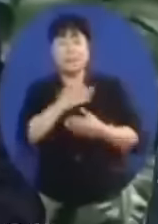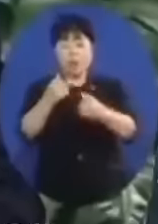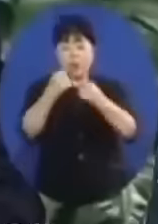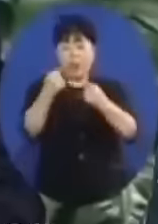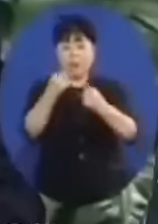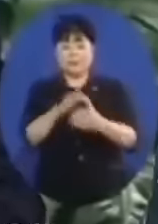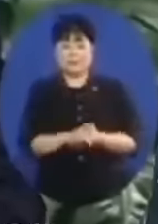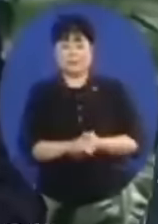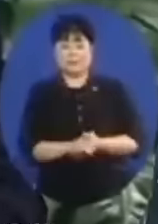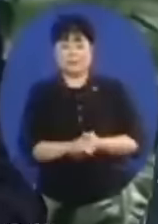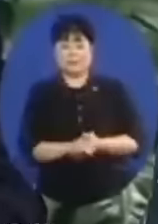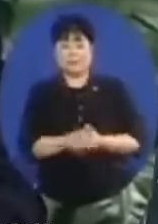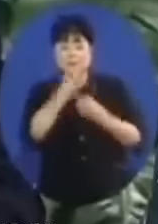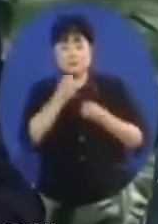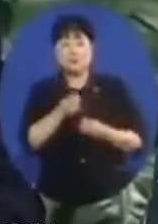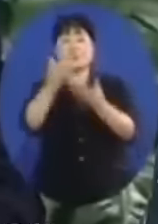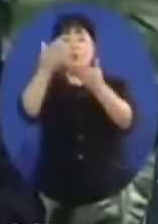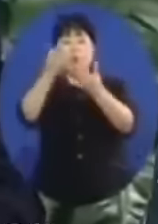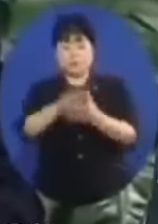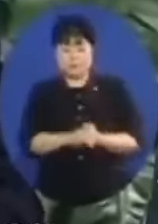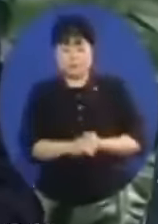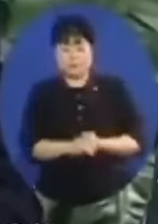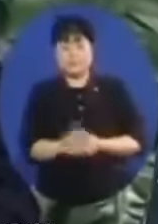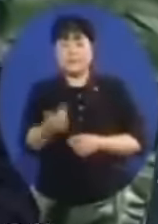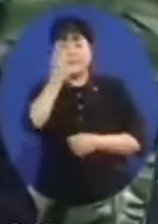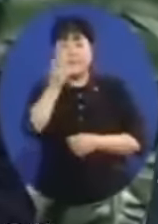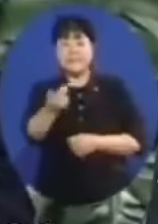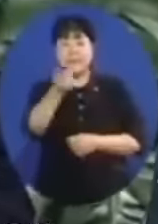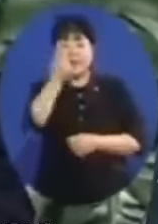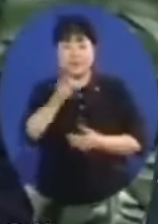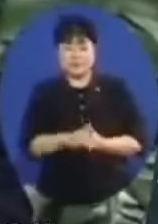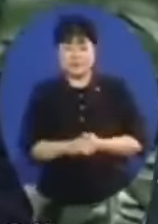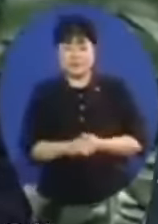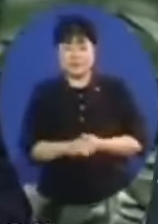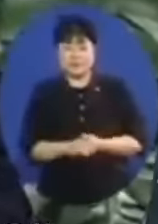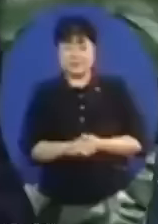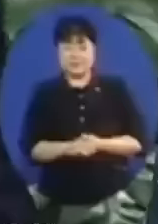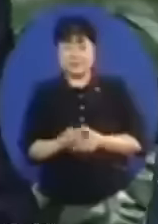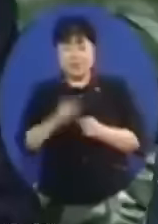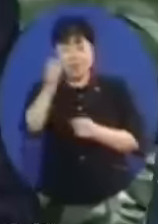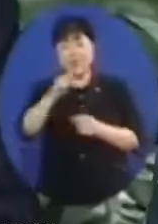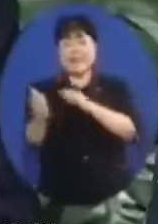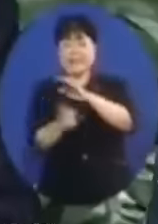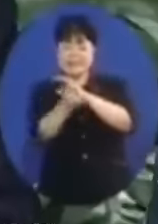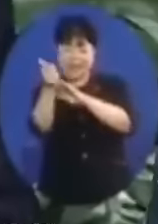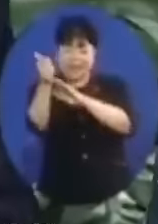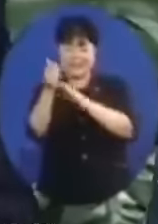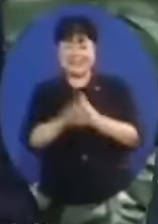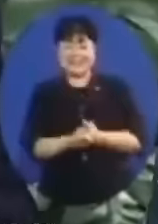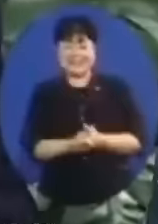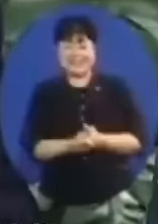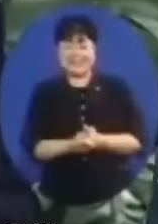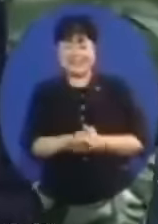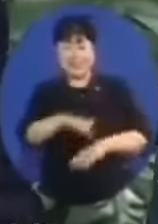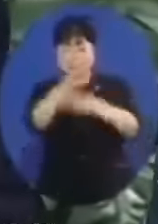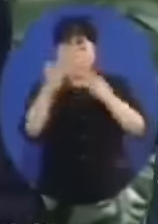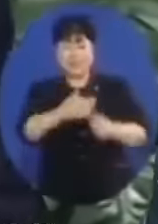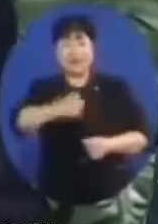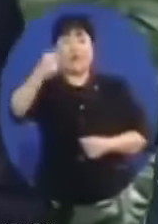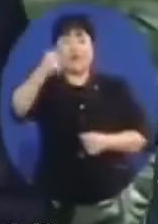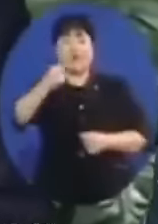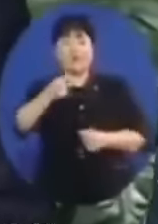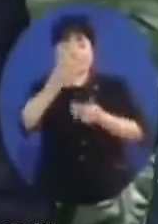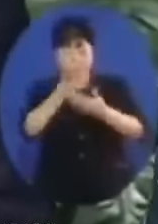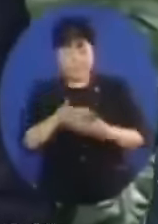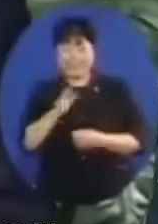건강, 축복, 생명, 영원한 희망 모두 다 내 것으로